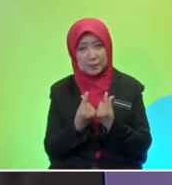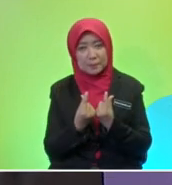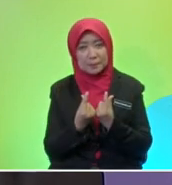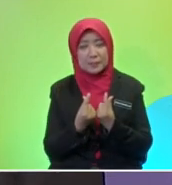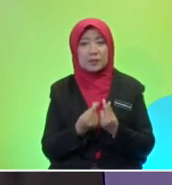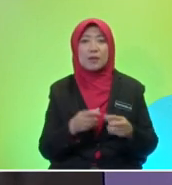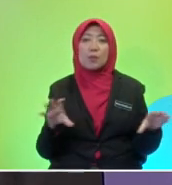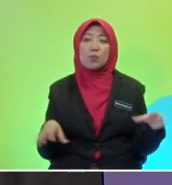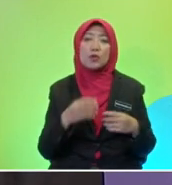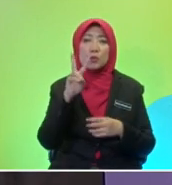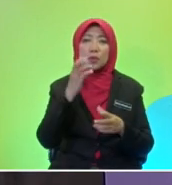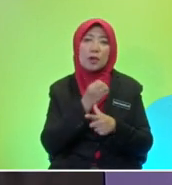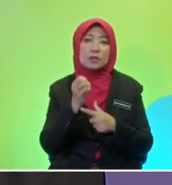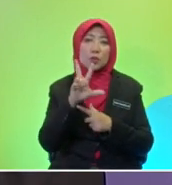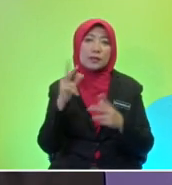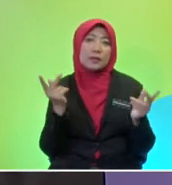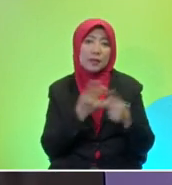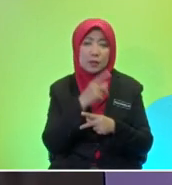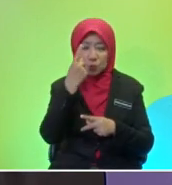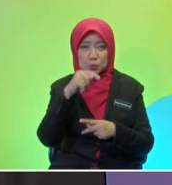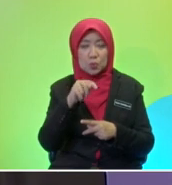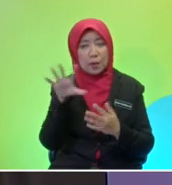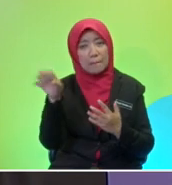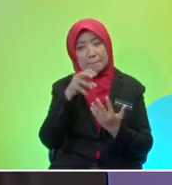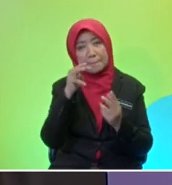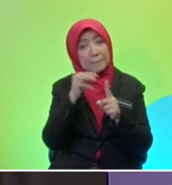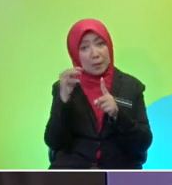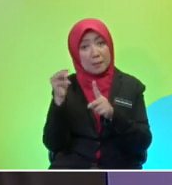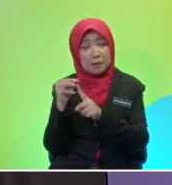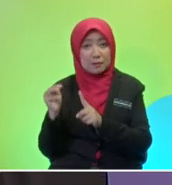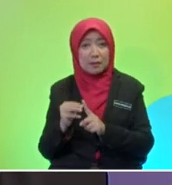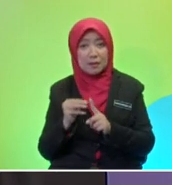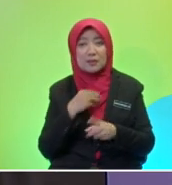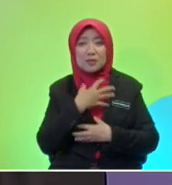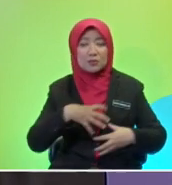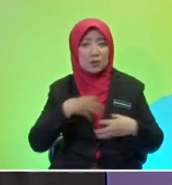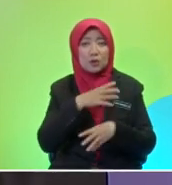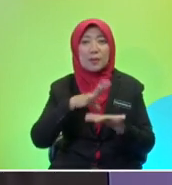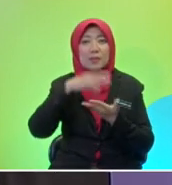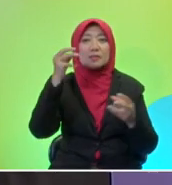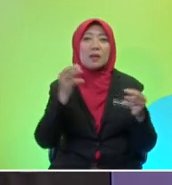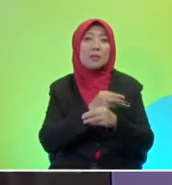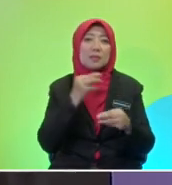sebanyak dua ketika inilah untuk mengutip marka Ismail pelajaran matematika